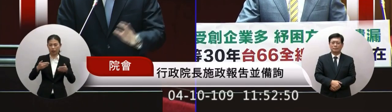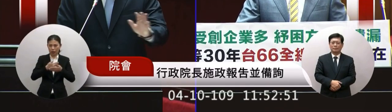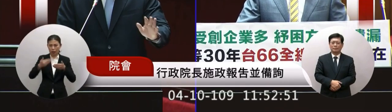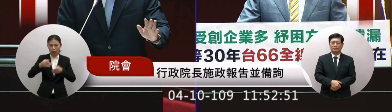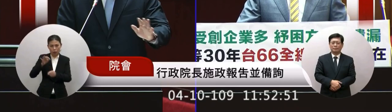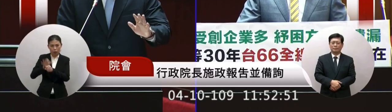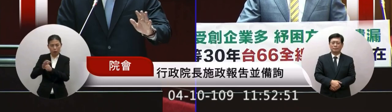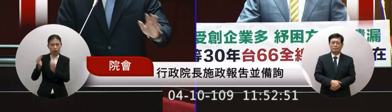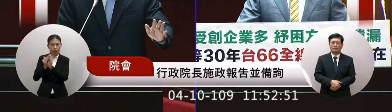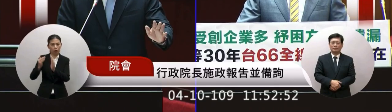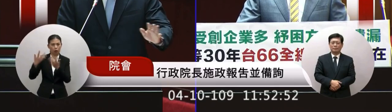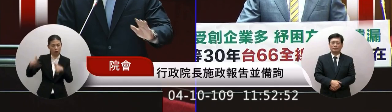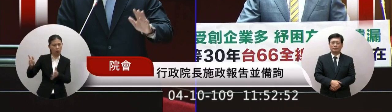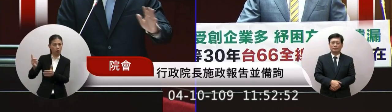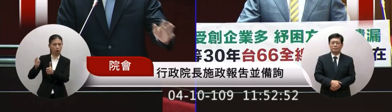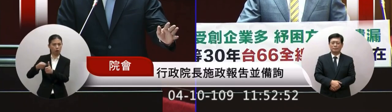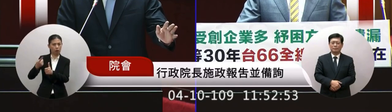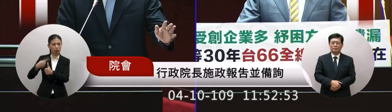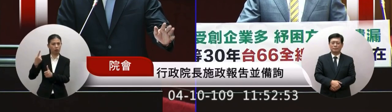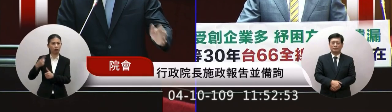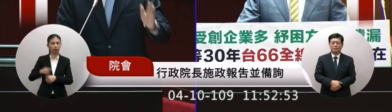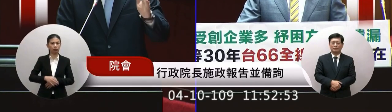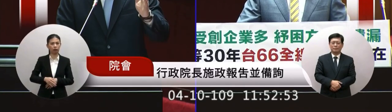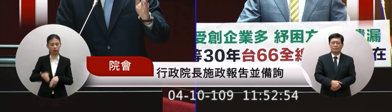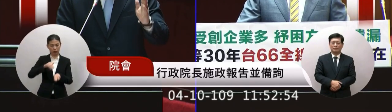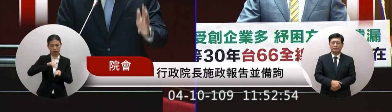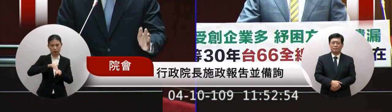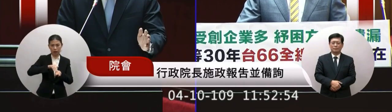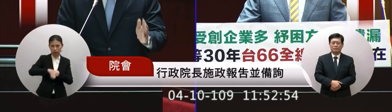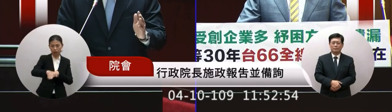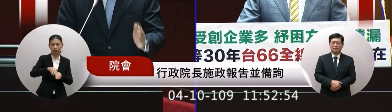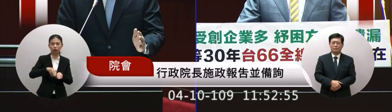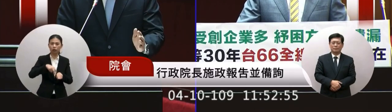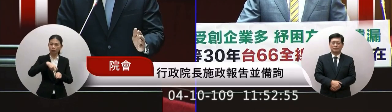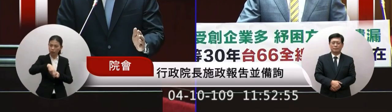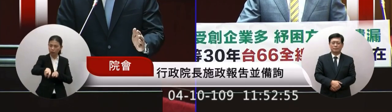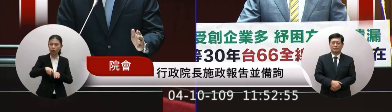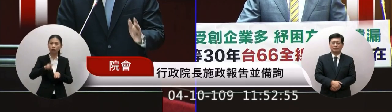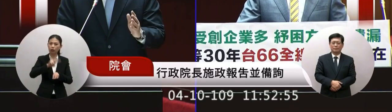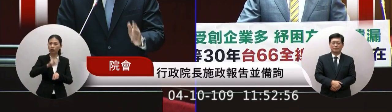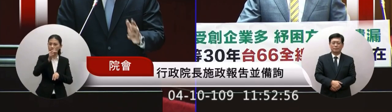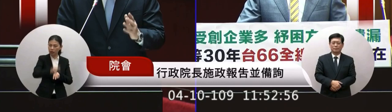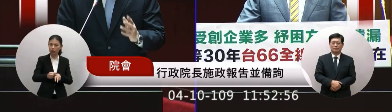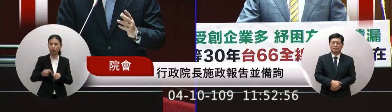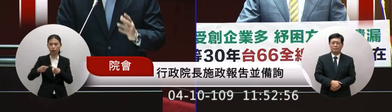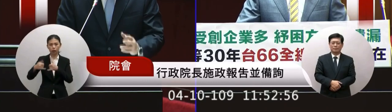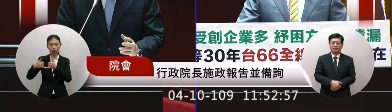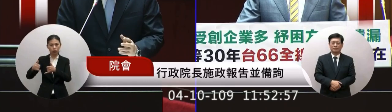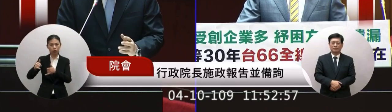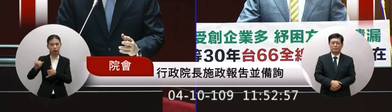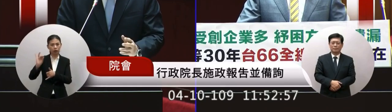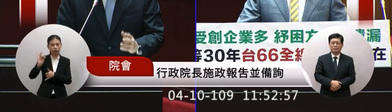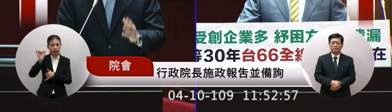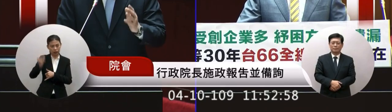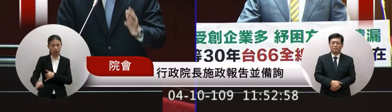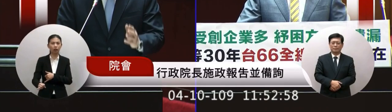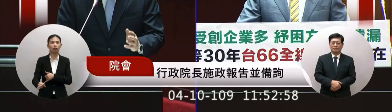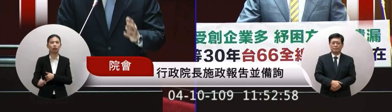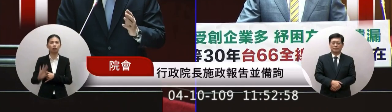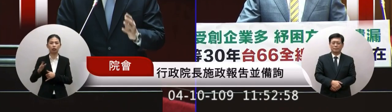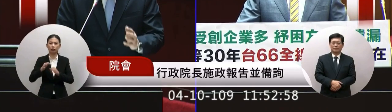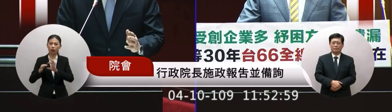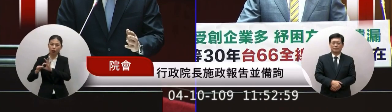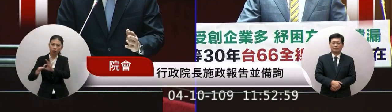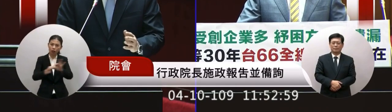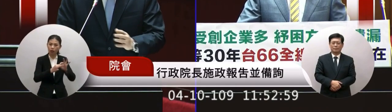的，轨道姑且不论了哈，2000亿以上啊，那即使公路也是上千亿，但是怎么去串联？把南